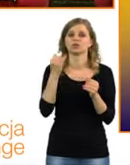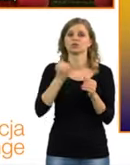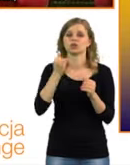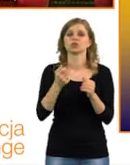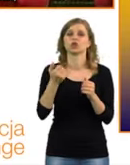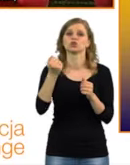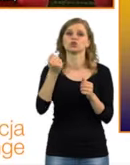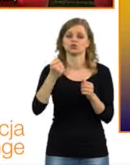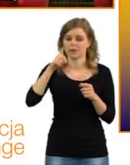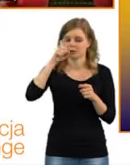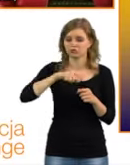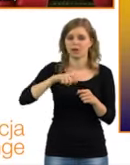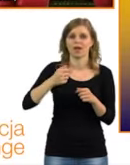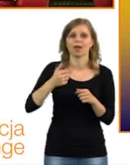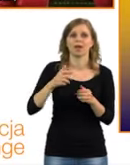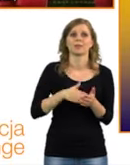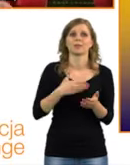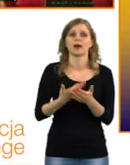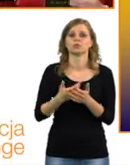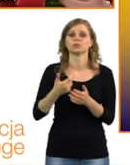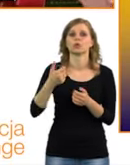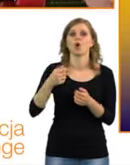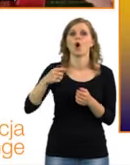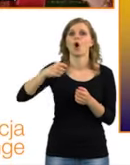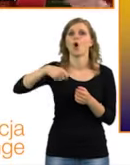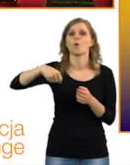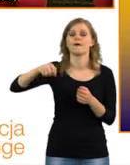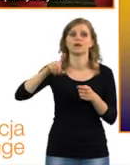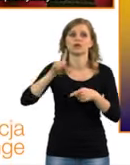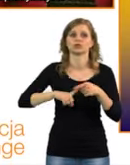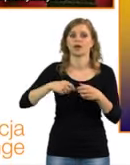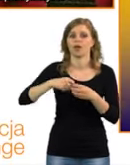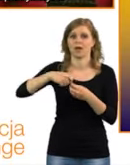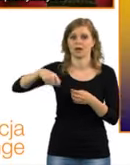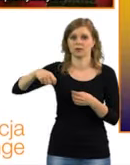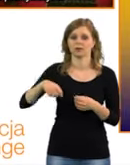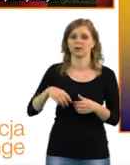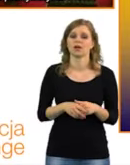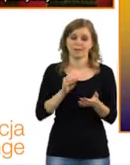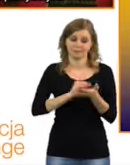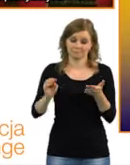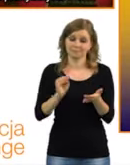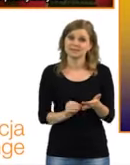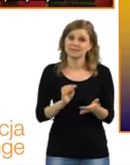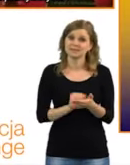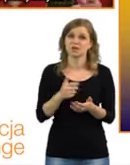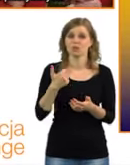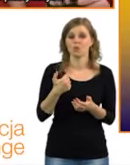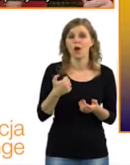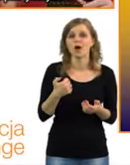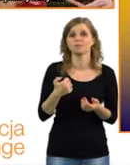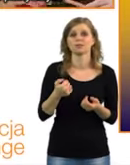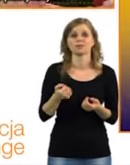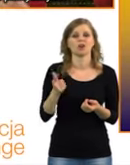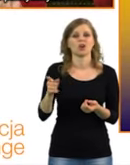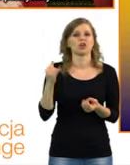dziecko trzyma wtedy nieprawidłowo na przykład ołówek, prawda? I do pisania